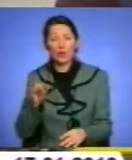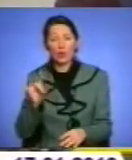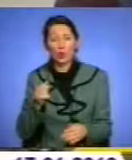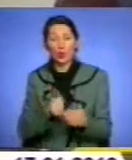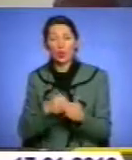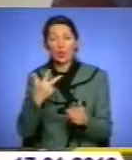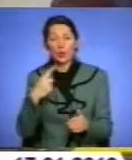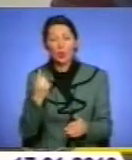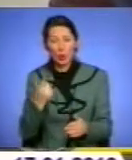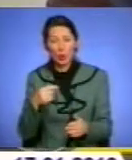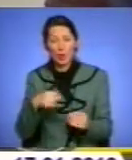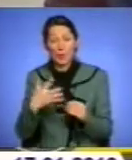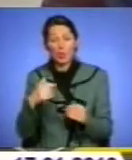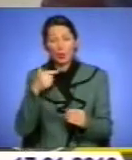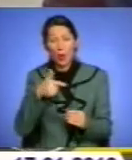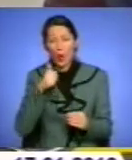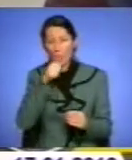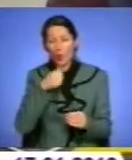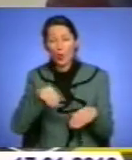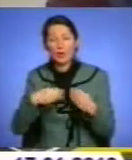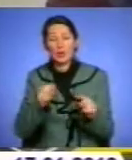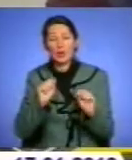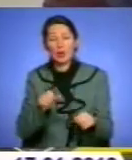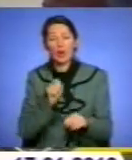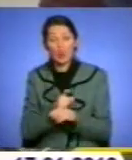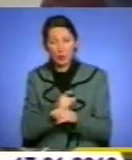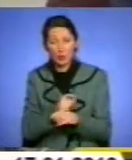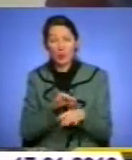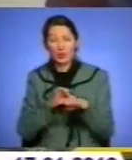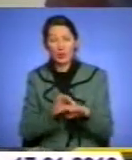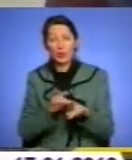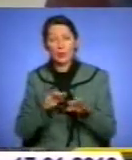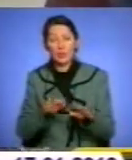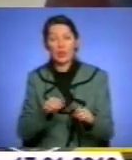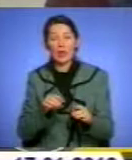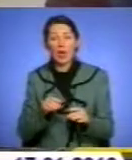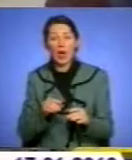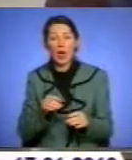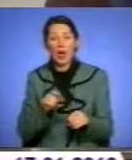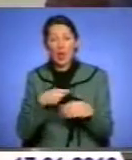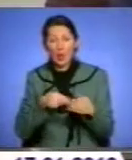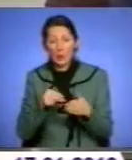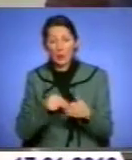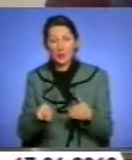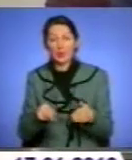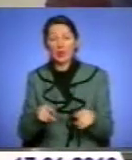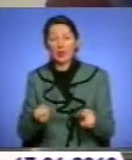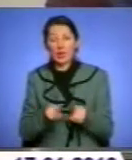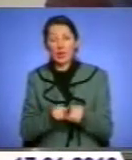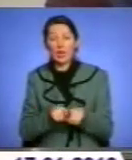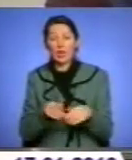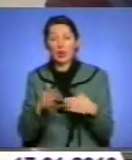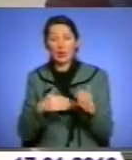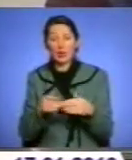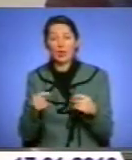надати право замовнику у разі проведення процедур закупівель встановлюють до учасників торгів такі кваліфікаційні критерії,